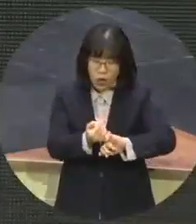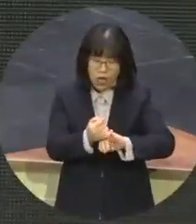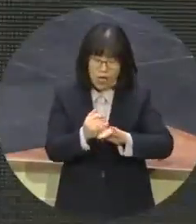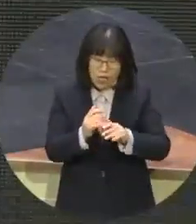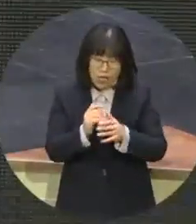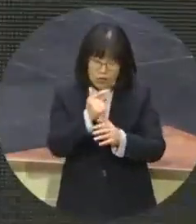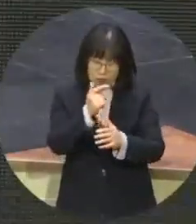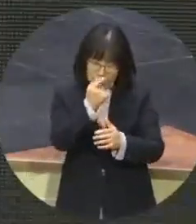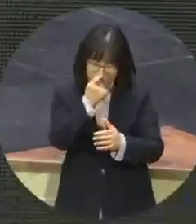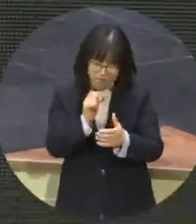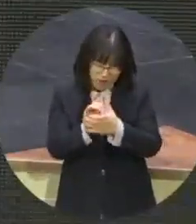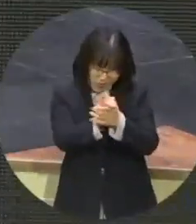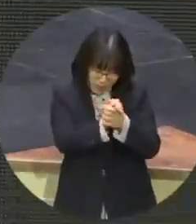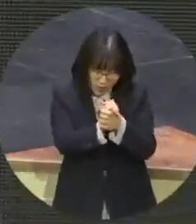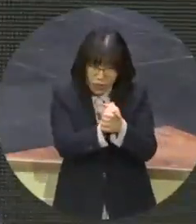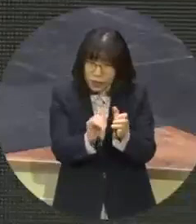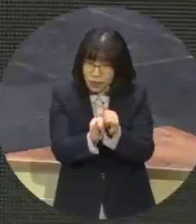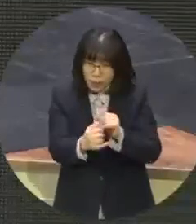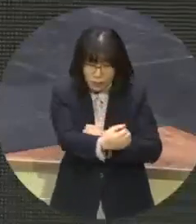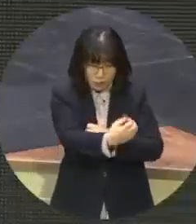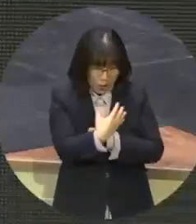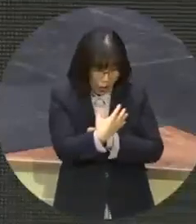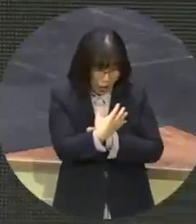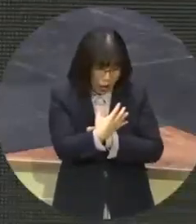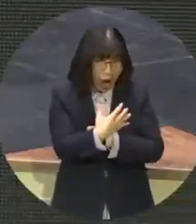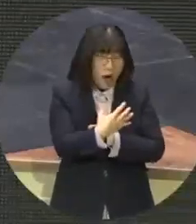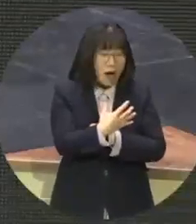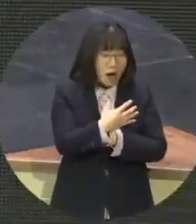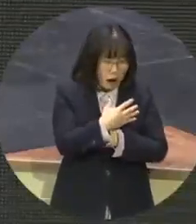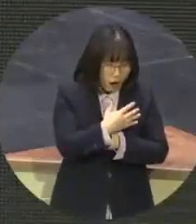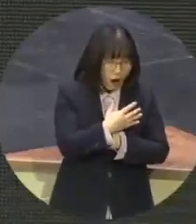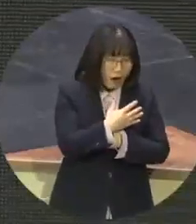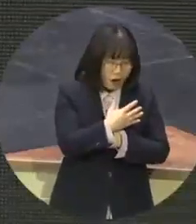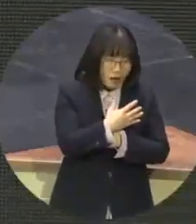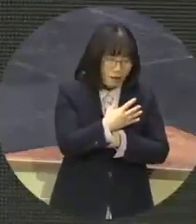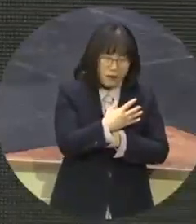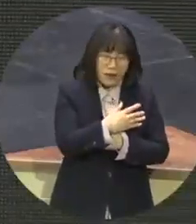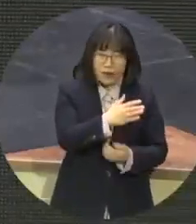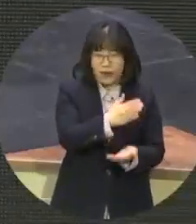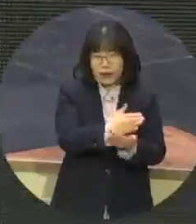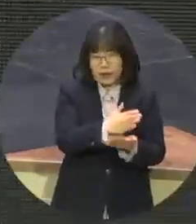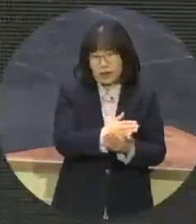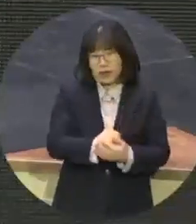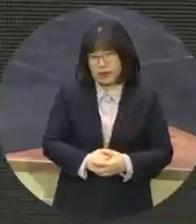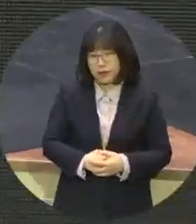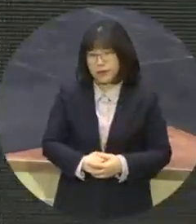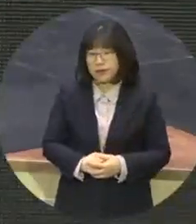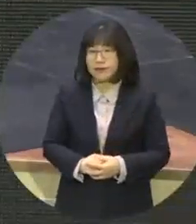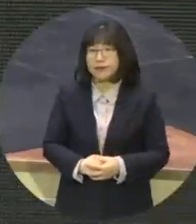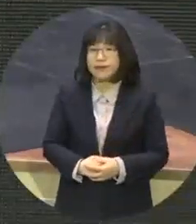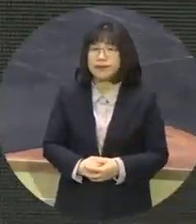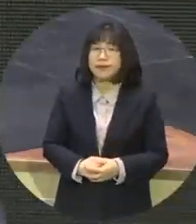친구가 말하는데 둘이 아주 친한데 그래 말이야 반대를 위한 반대